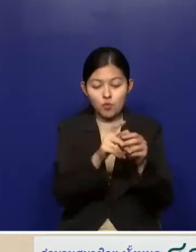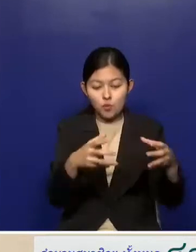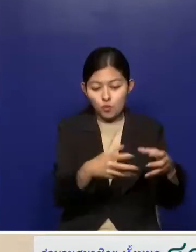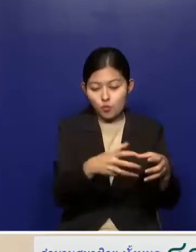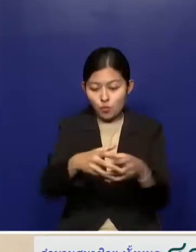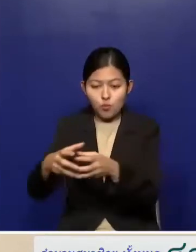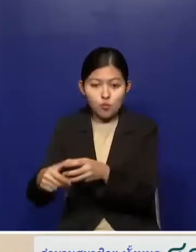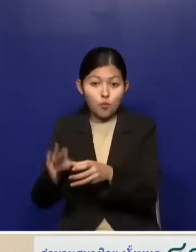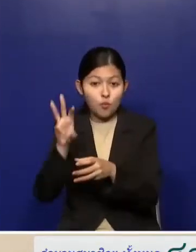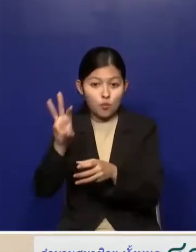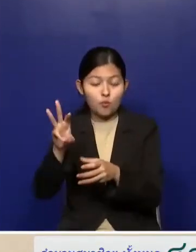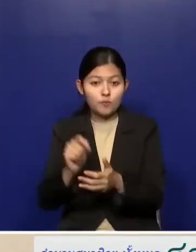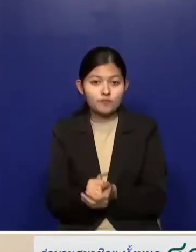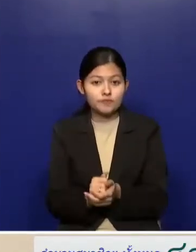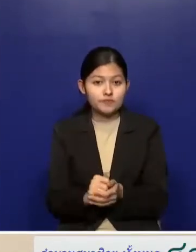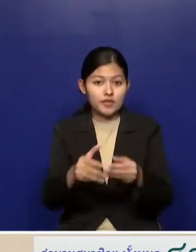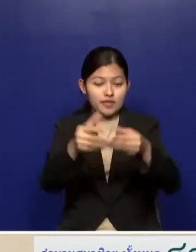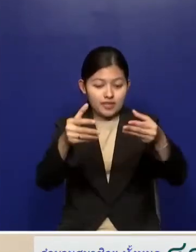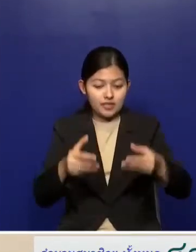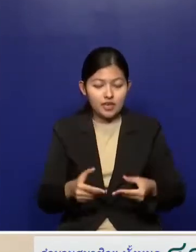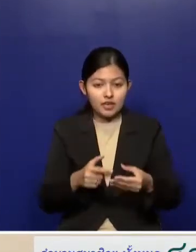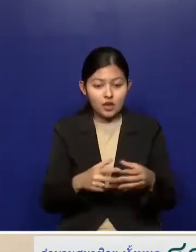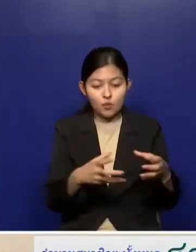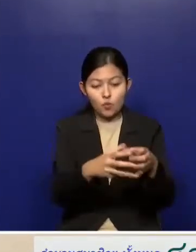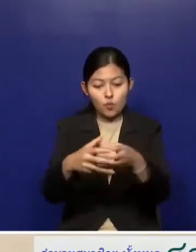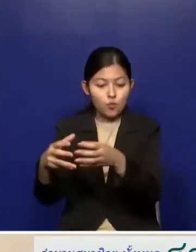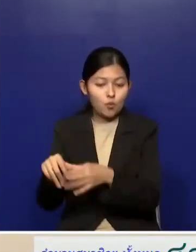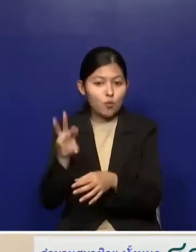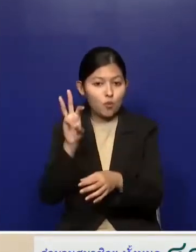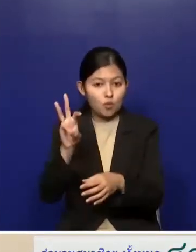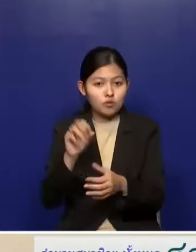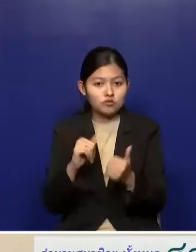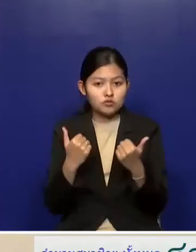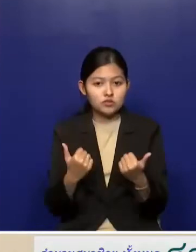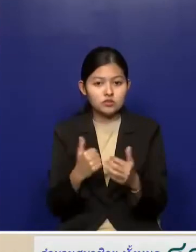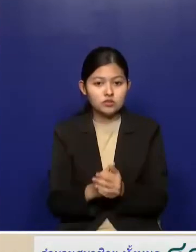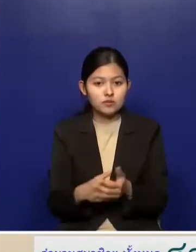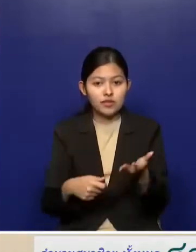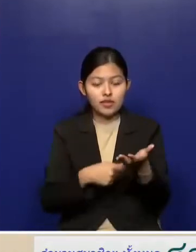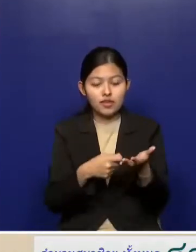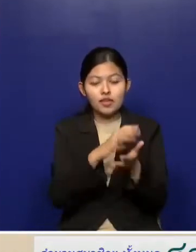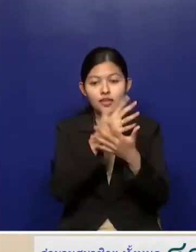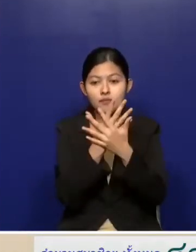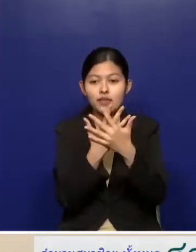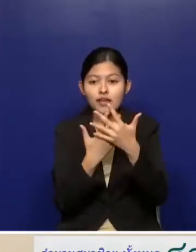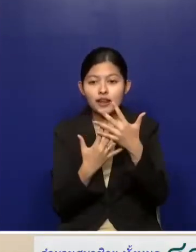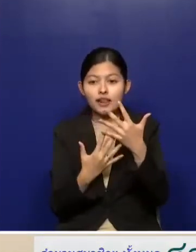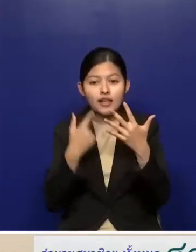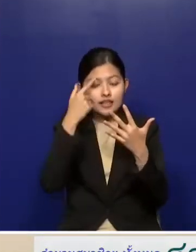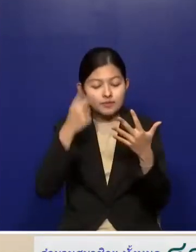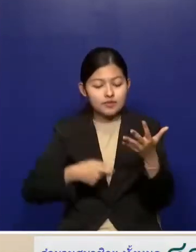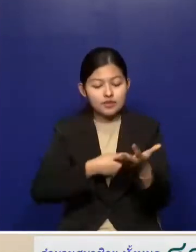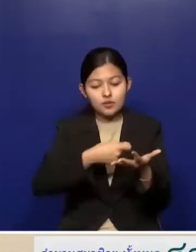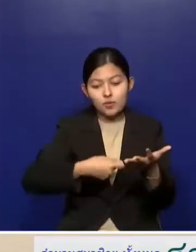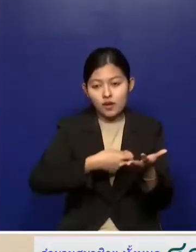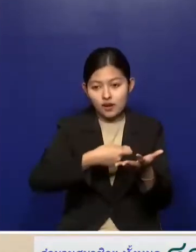บaderในส่นของรายงานของร่มต่าง ทั้งหมด 6 คณะตอนนี้ม QR Code ที่ประกวดอยู่ทางด้านหลังซึ่แต่ละท่